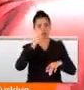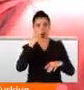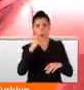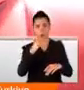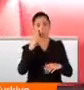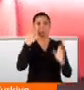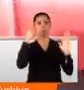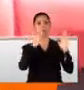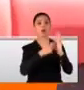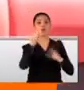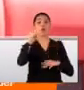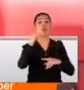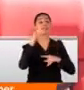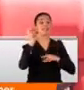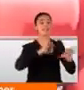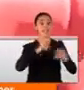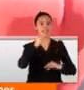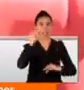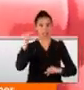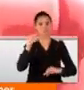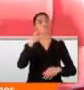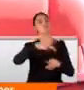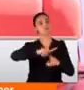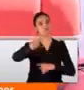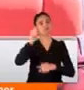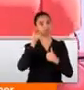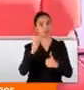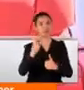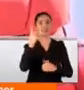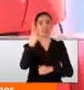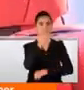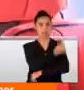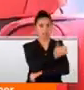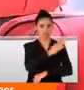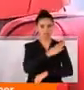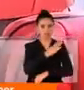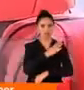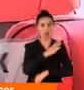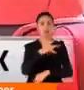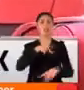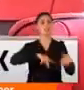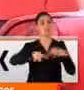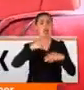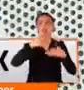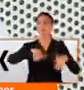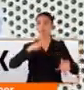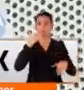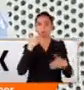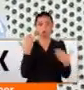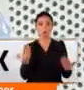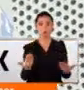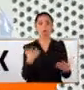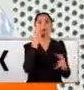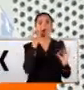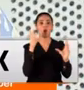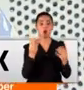Eğer testiniz negatifse seyahat edebileceksiniz. Eğer iki doz aşınız varsa yine hiçbir seyahat engeliniz yok. Böyle